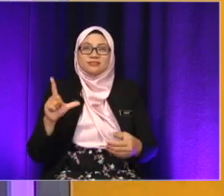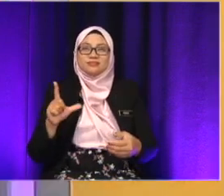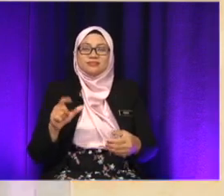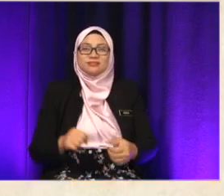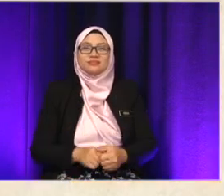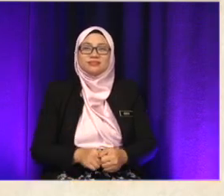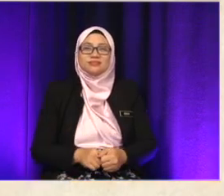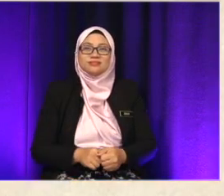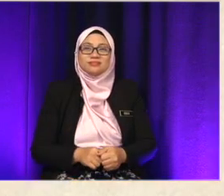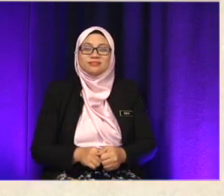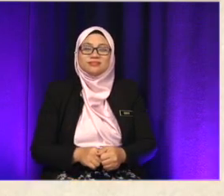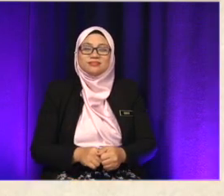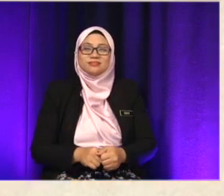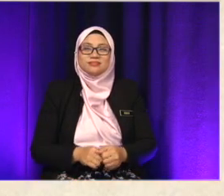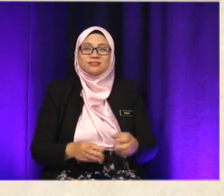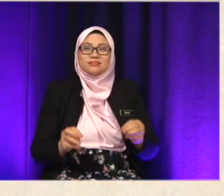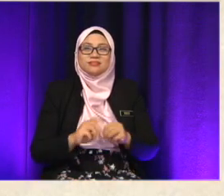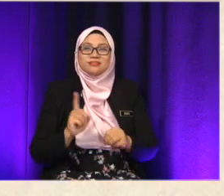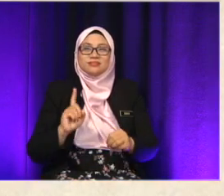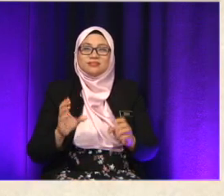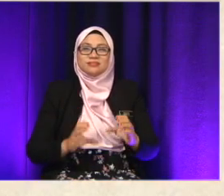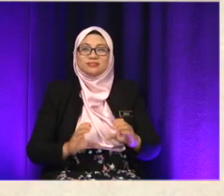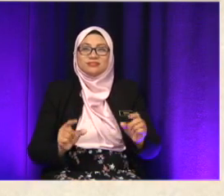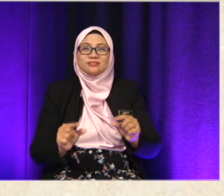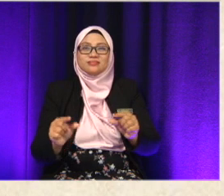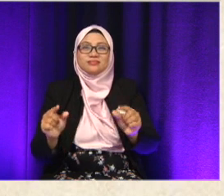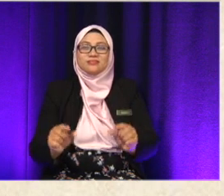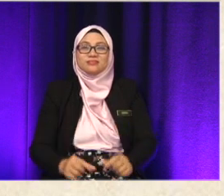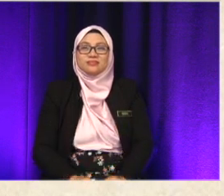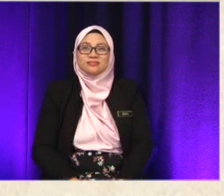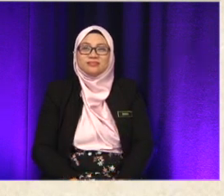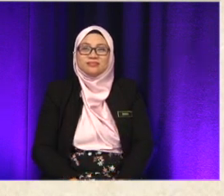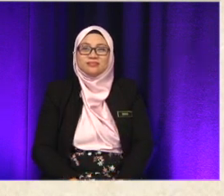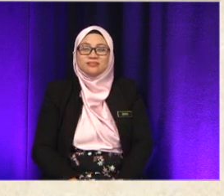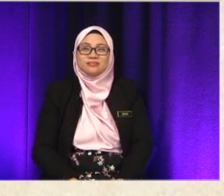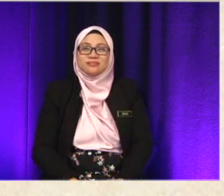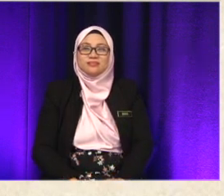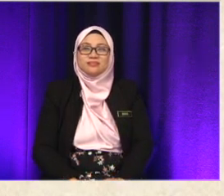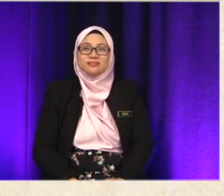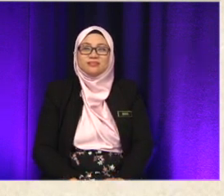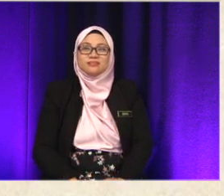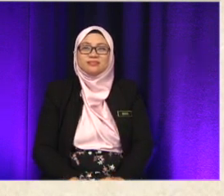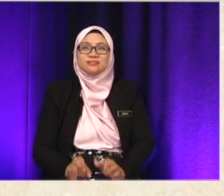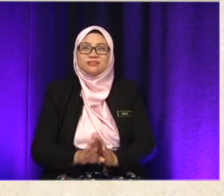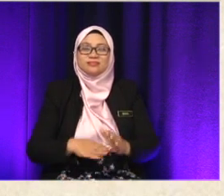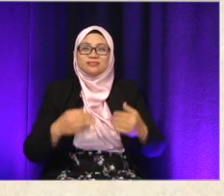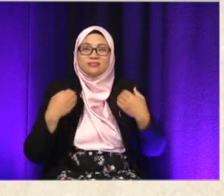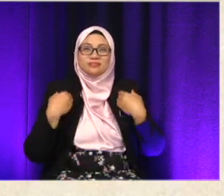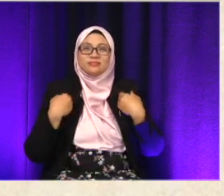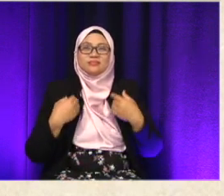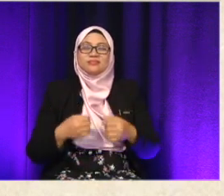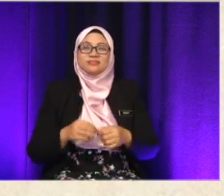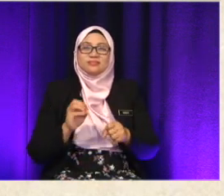dia bergerak. Okey. Jadi benda ni cikgu tunjuk ni benyalah ni berada, okey, cikgu bulat cikgu bulat sini,